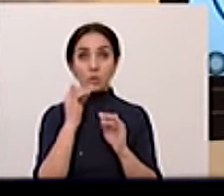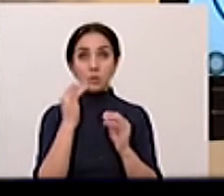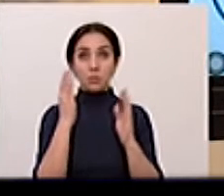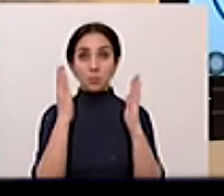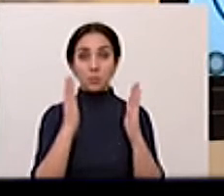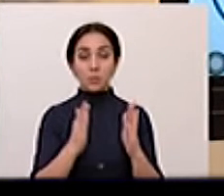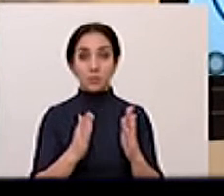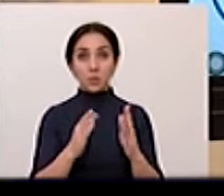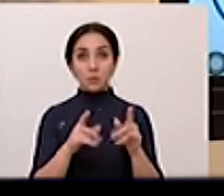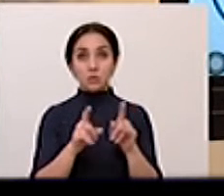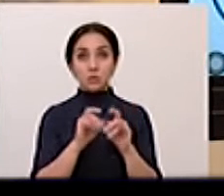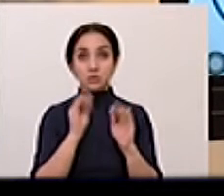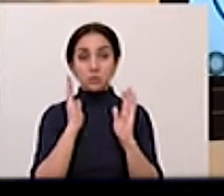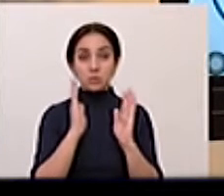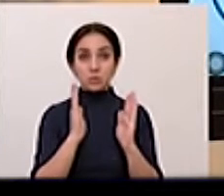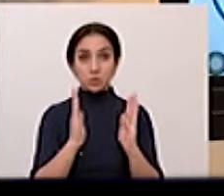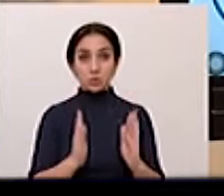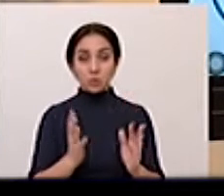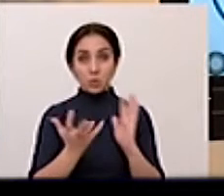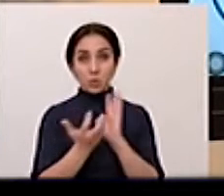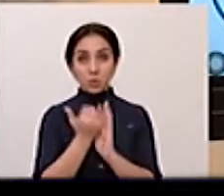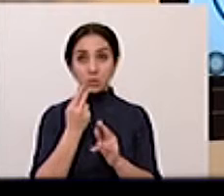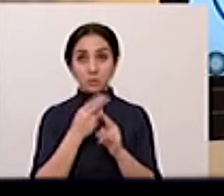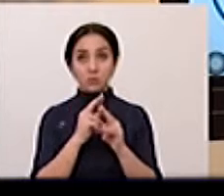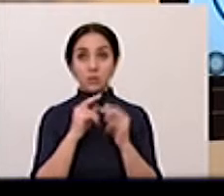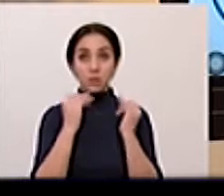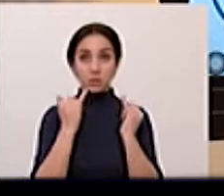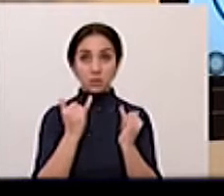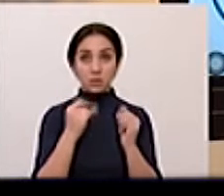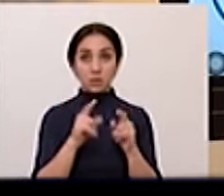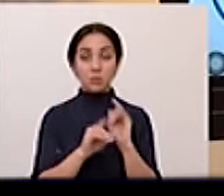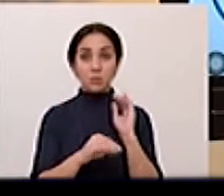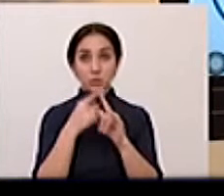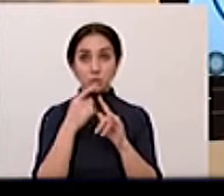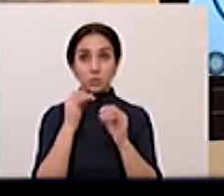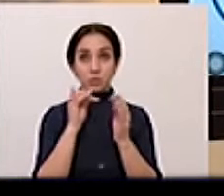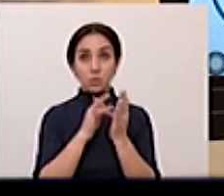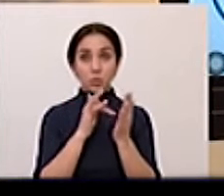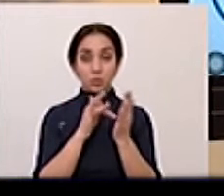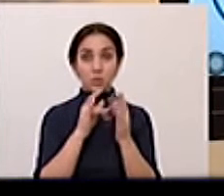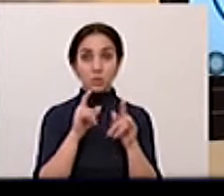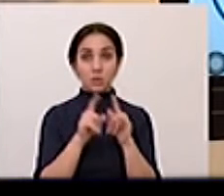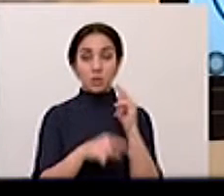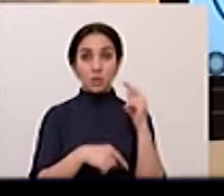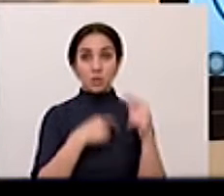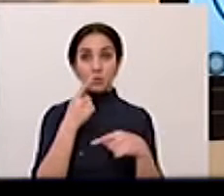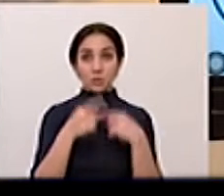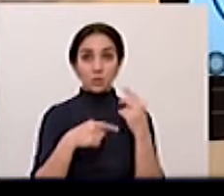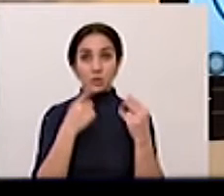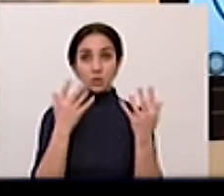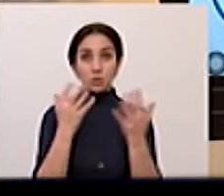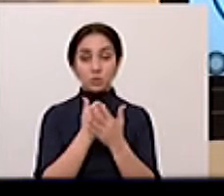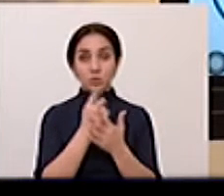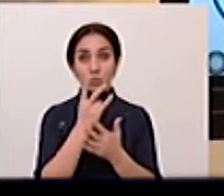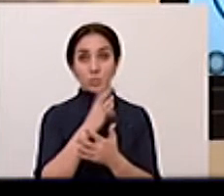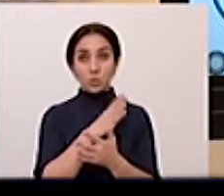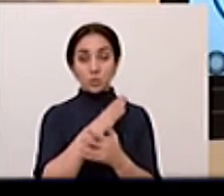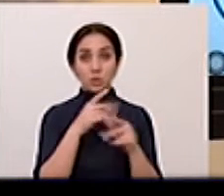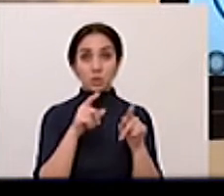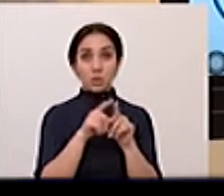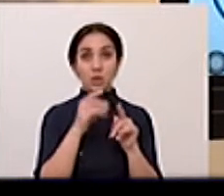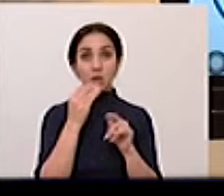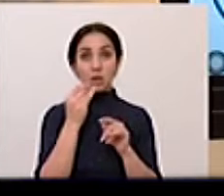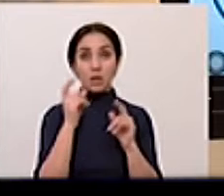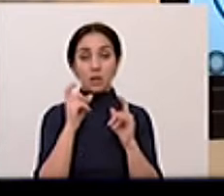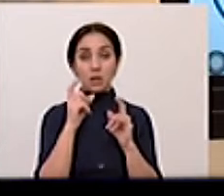parallel ravishda o'tkazib oldik. Endi esa berilgan OX o'q atrofida aylanishdan hosil bo'lgan jism